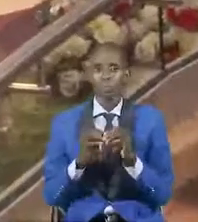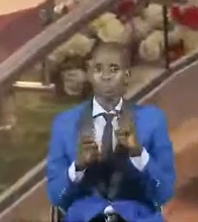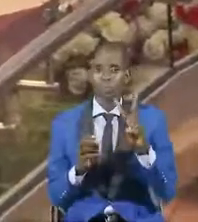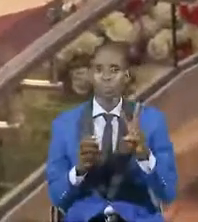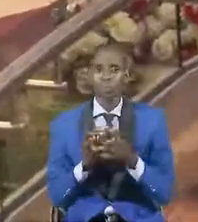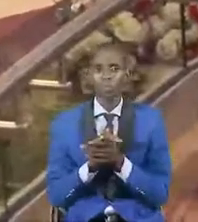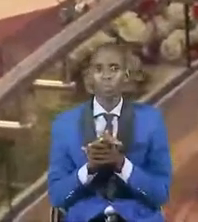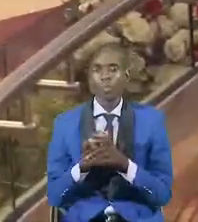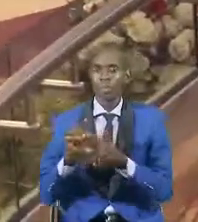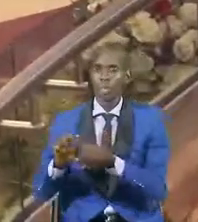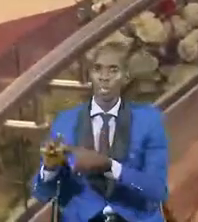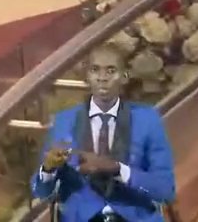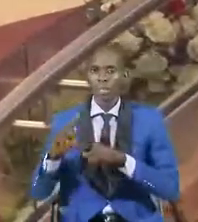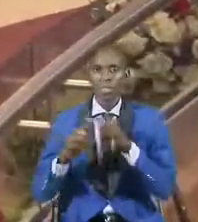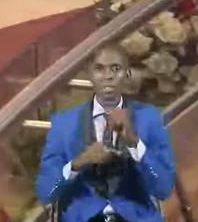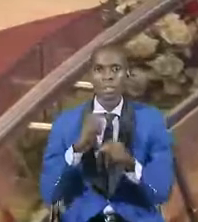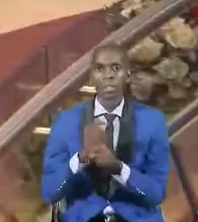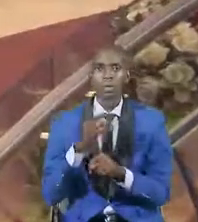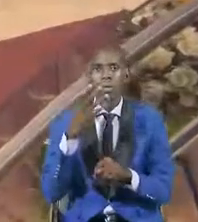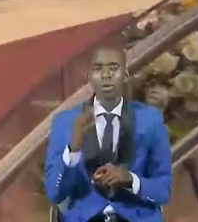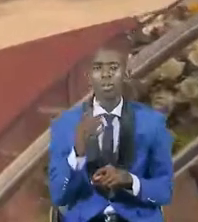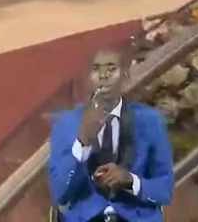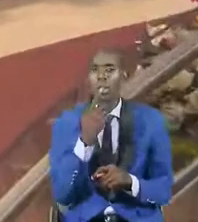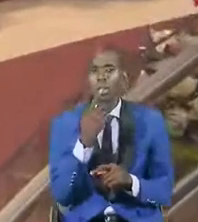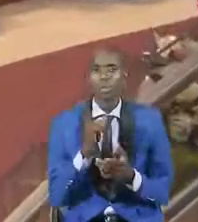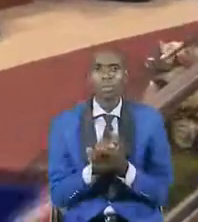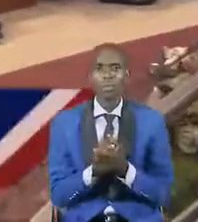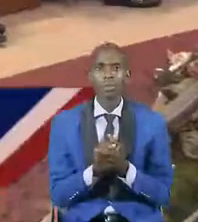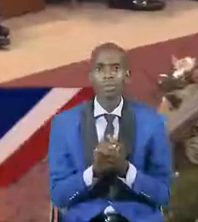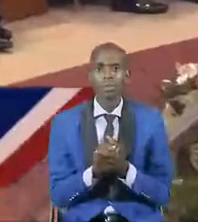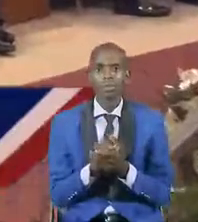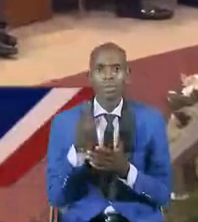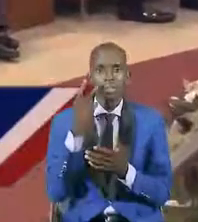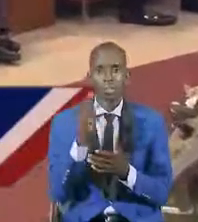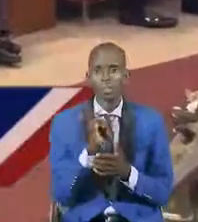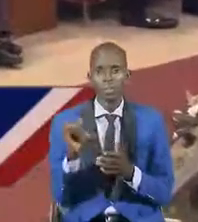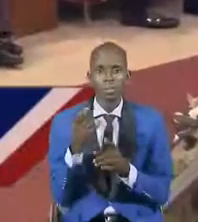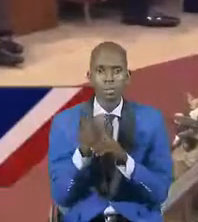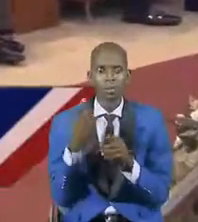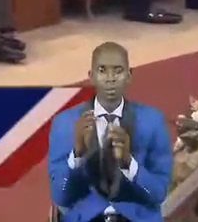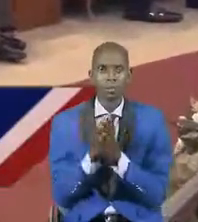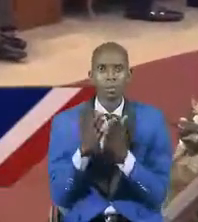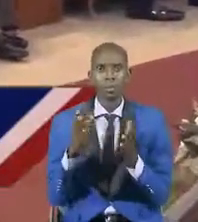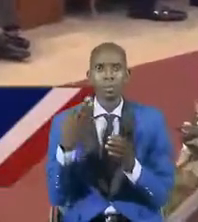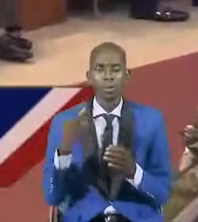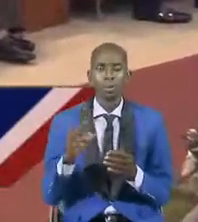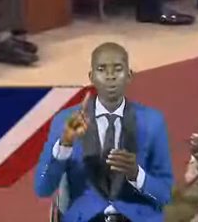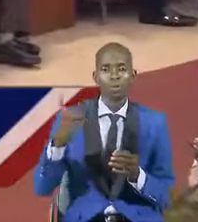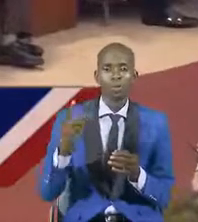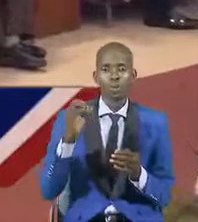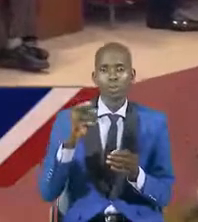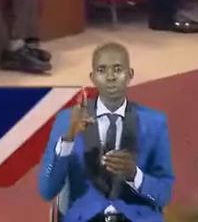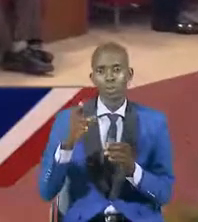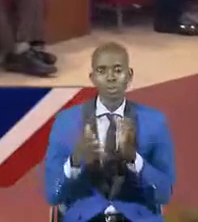Numéro 2 ici, c'est la diversité de langues. Voyons 1